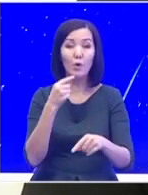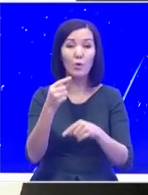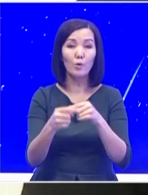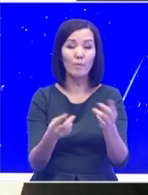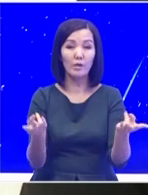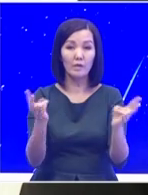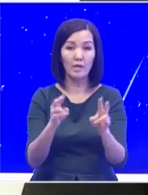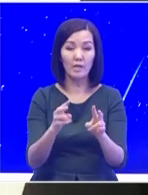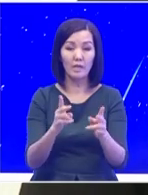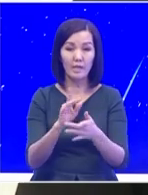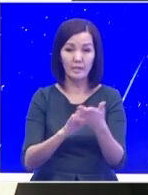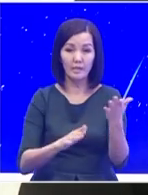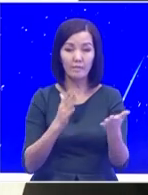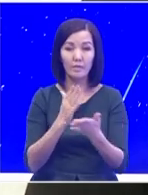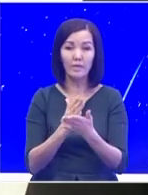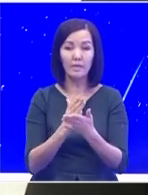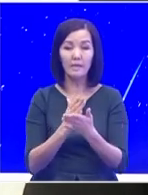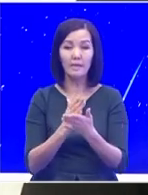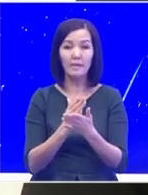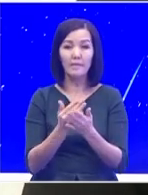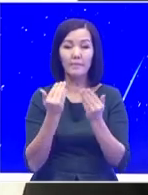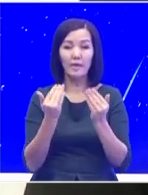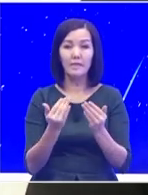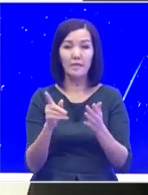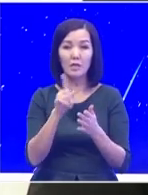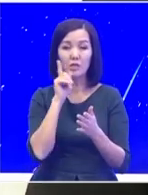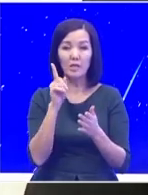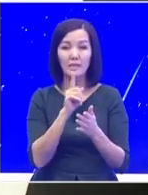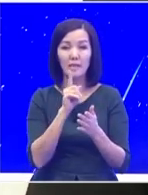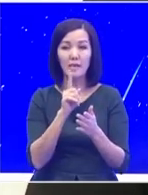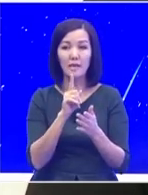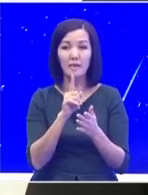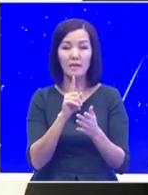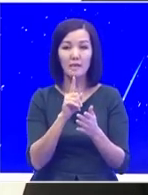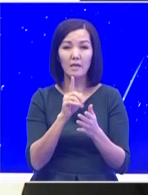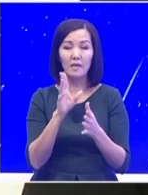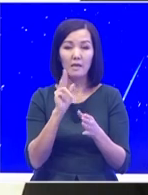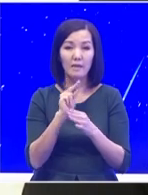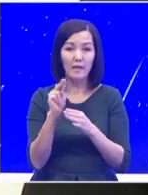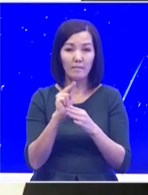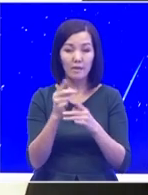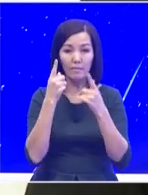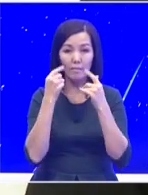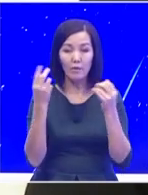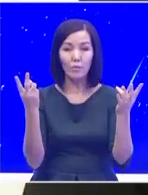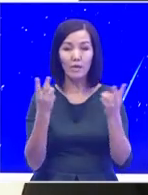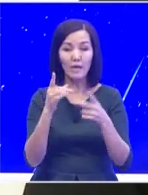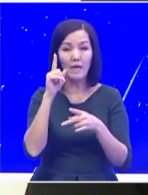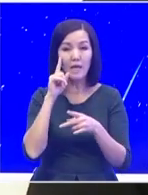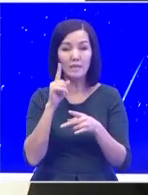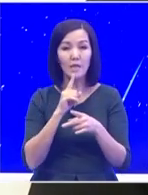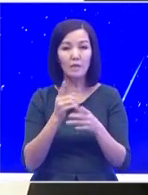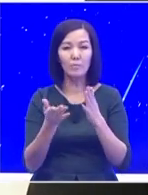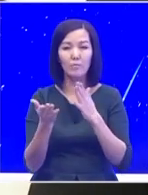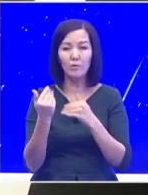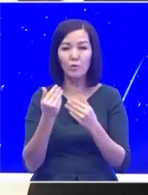жалғастырып жатыр. Осы мына кейінгі өскен ұрпақтарға тәрбие болады. Біздің қазағымыздың